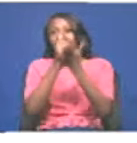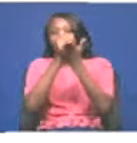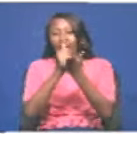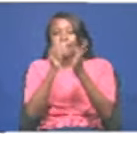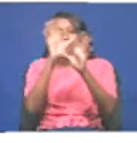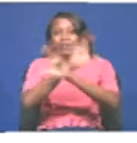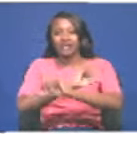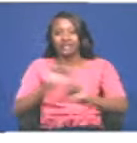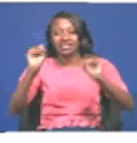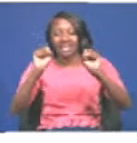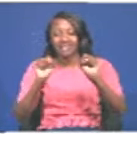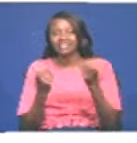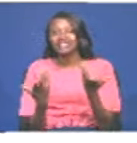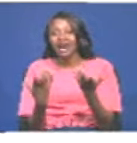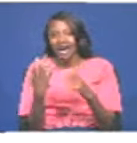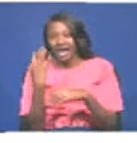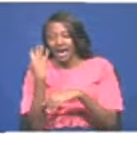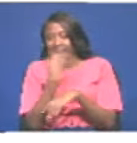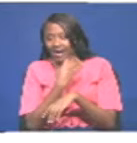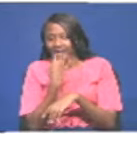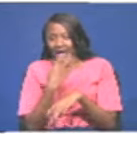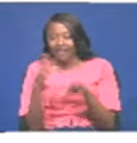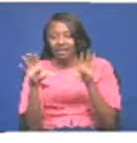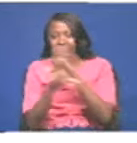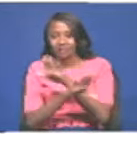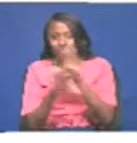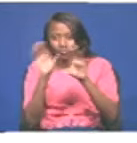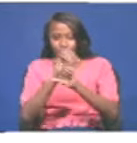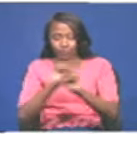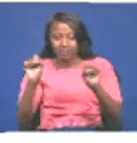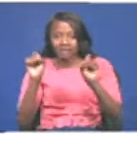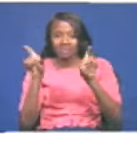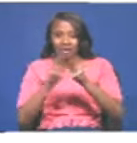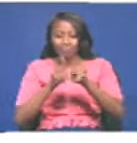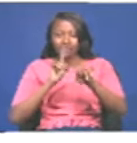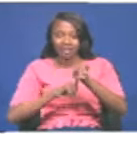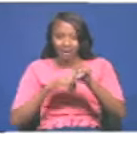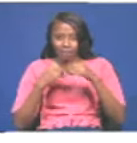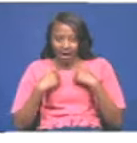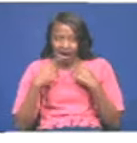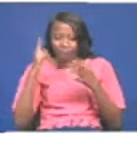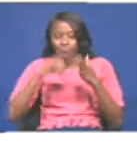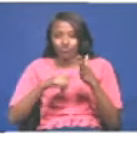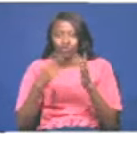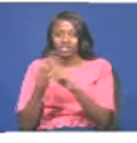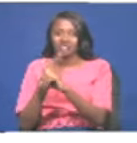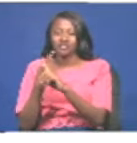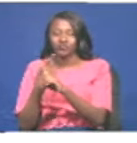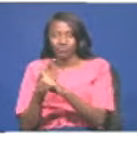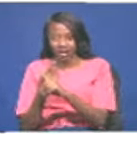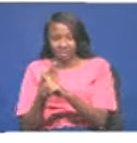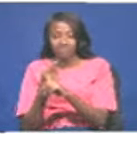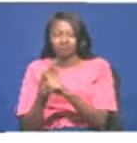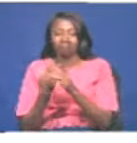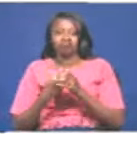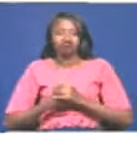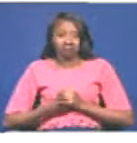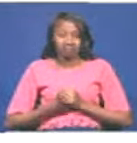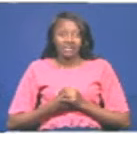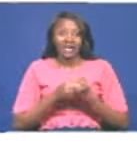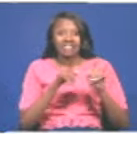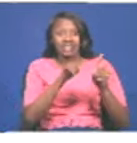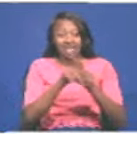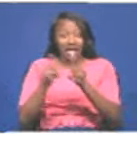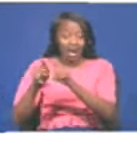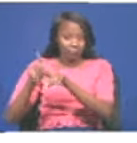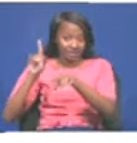Gachagua katika ushirikishi na usimamizi wa wizara za serikali na vile vile idara za serikali. Vile vile